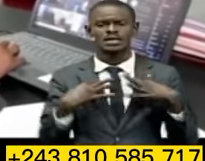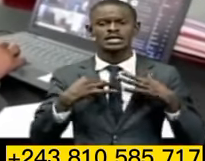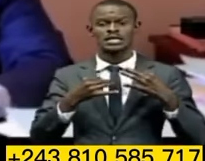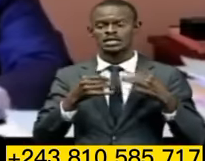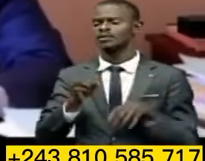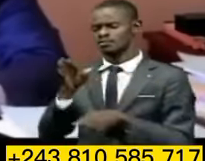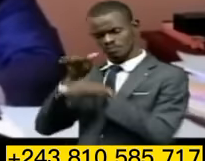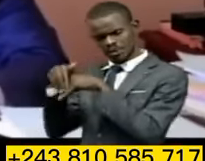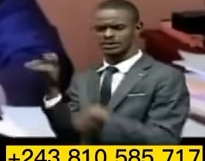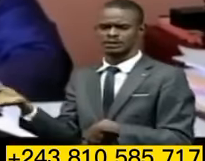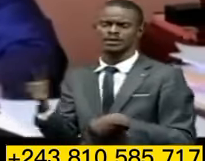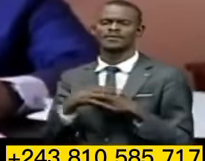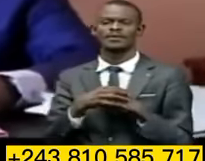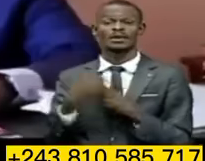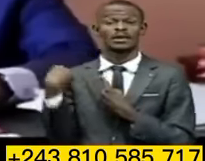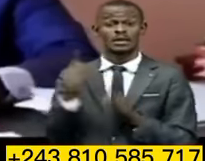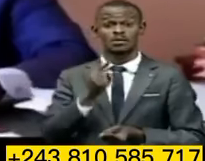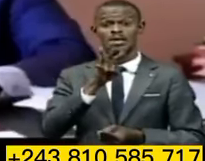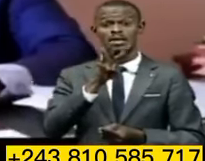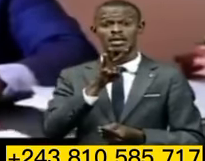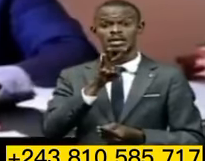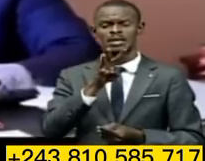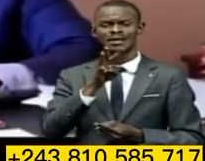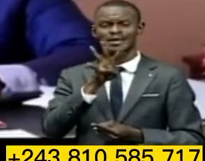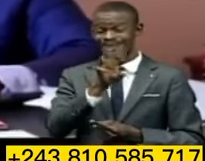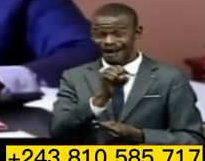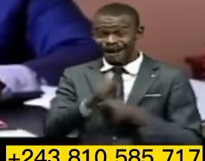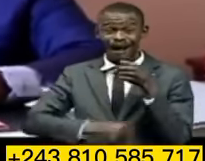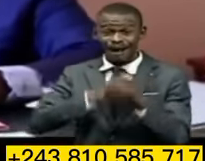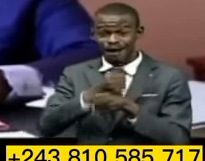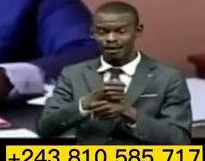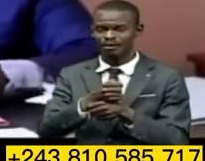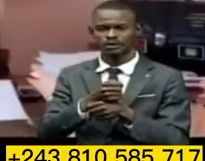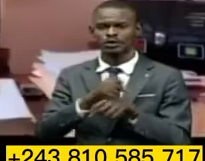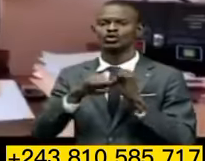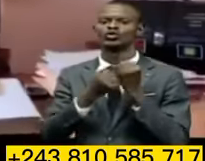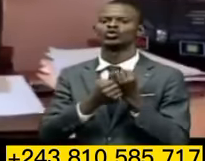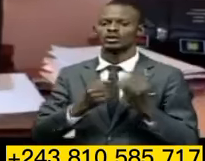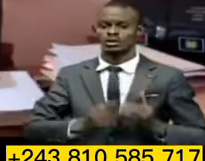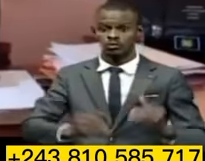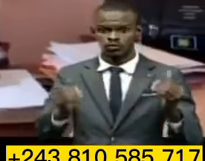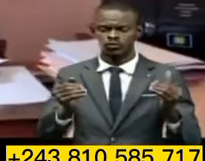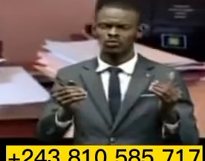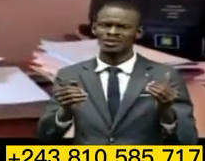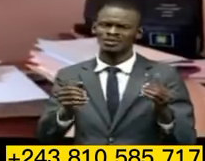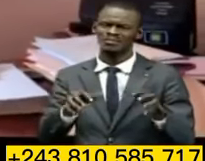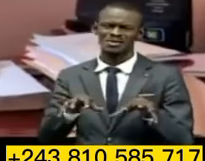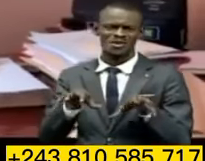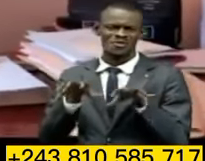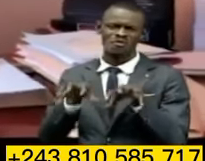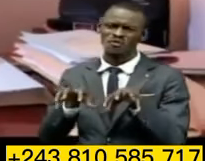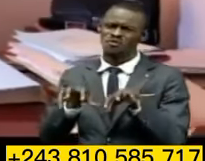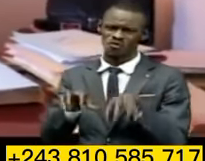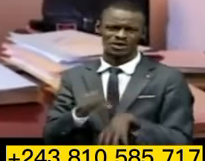40 ans d'existence, l'outil de production est devenu complètement vétuste et obsolète, avec un faible rendement qui ne permet